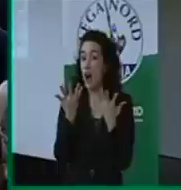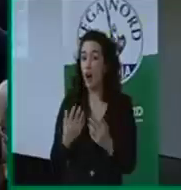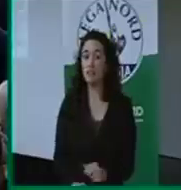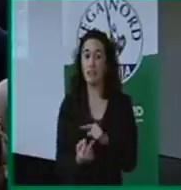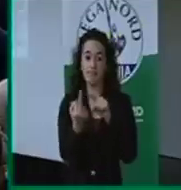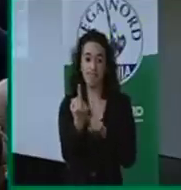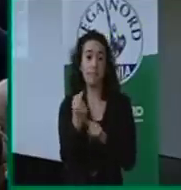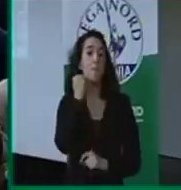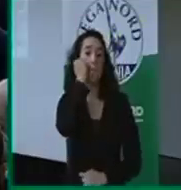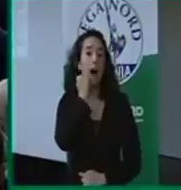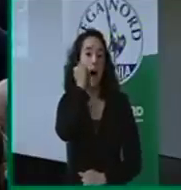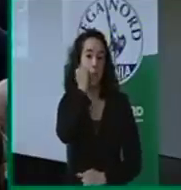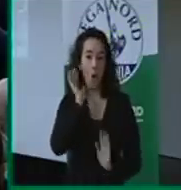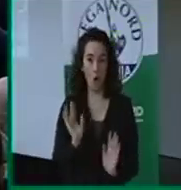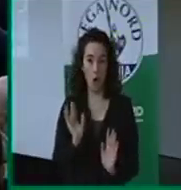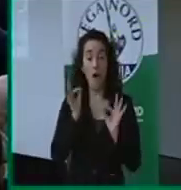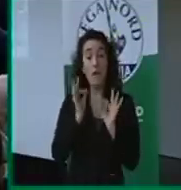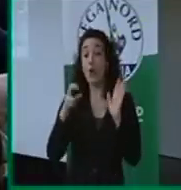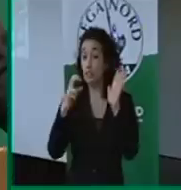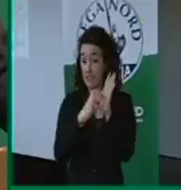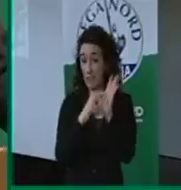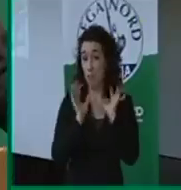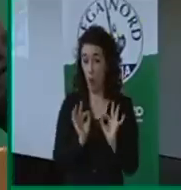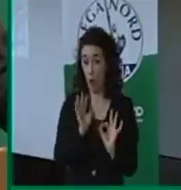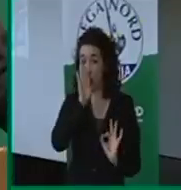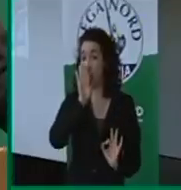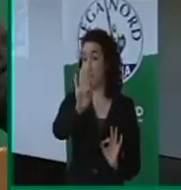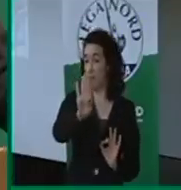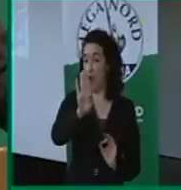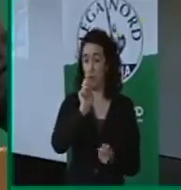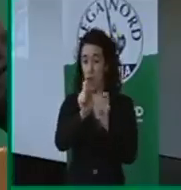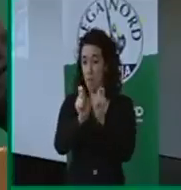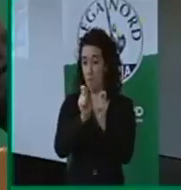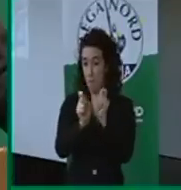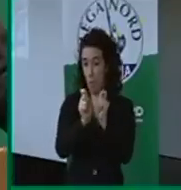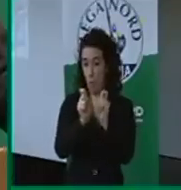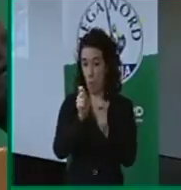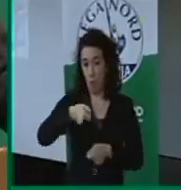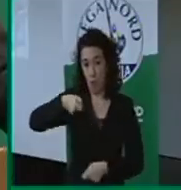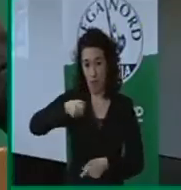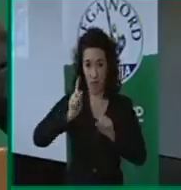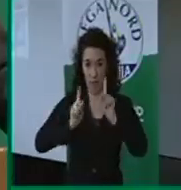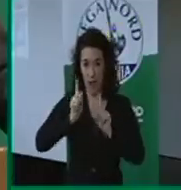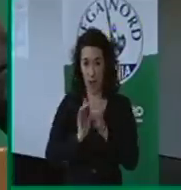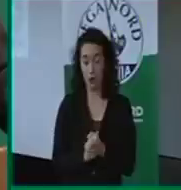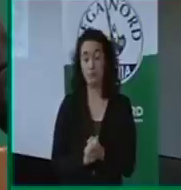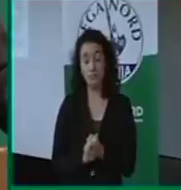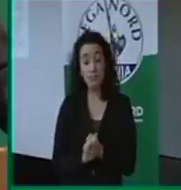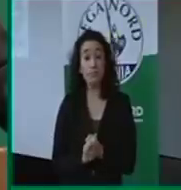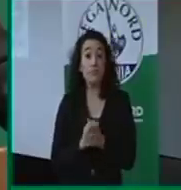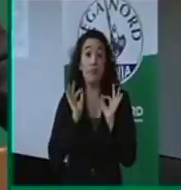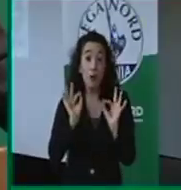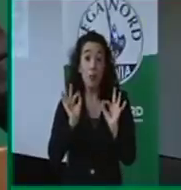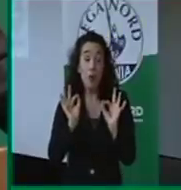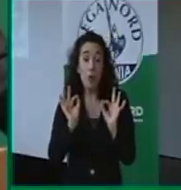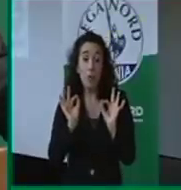Eh che è un bel simbolo di quello che di quello che che era una volta una delle industre più grandi e più importanti di